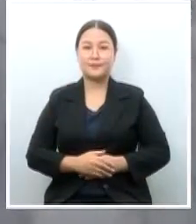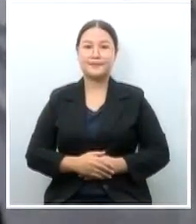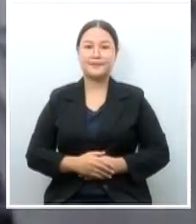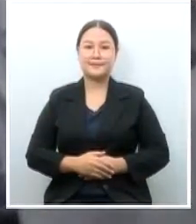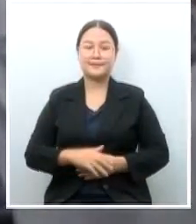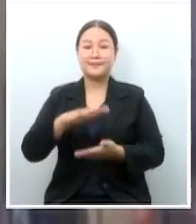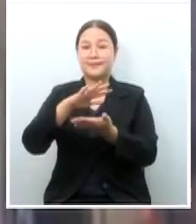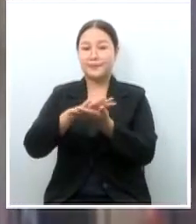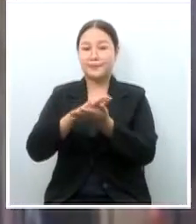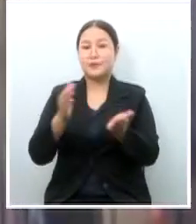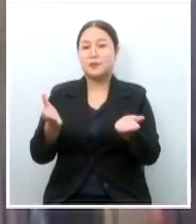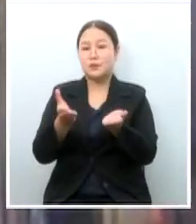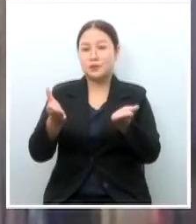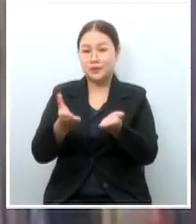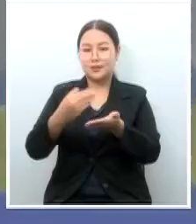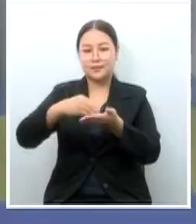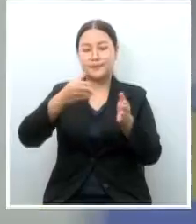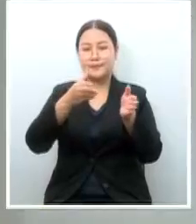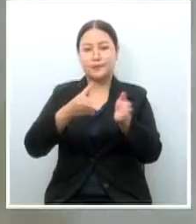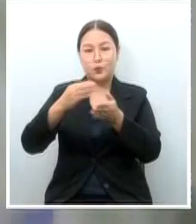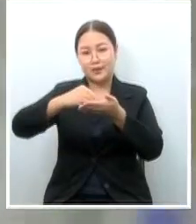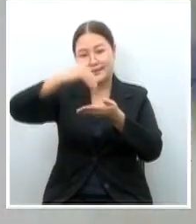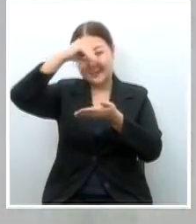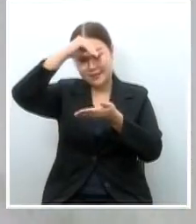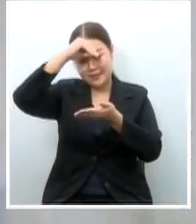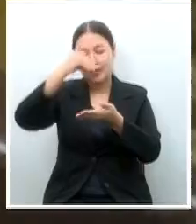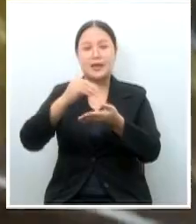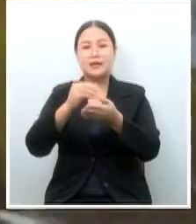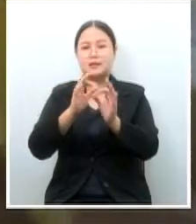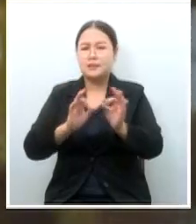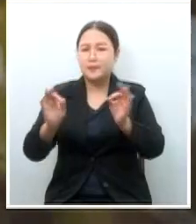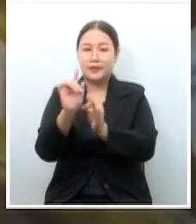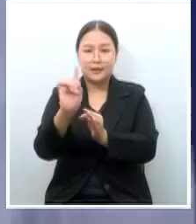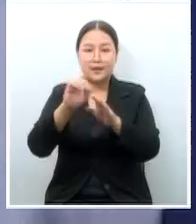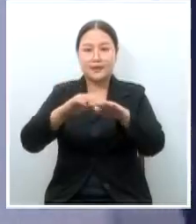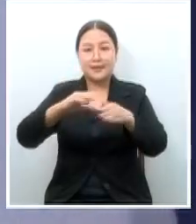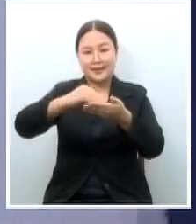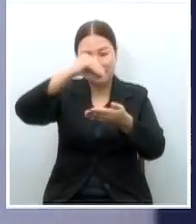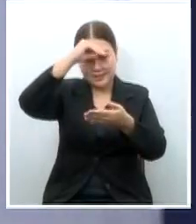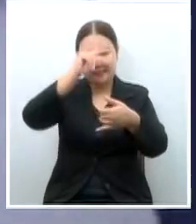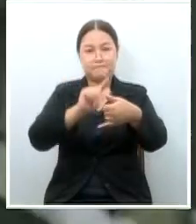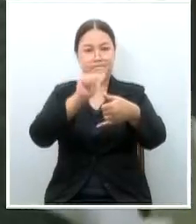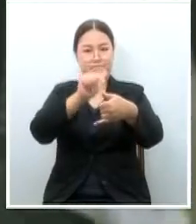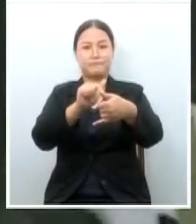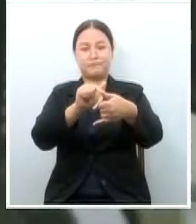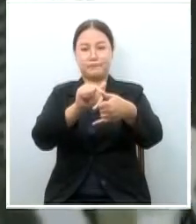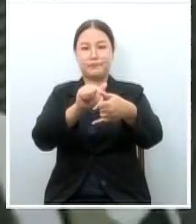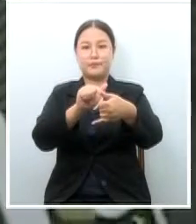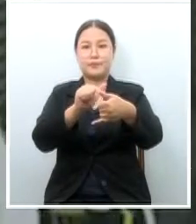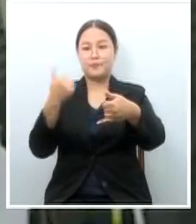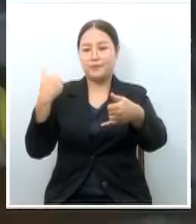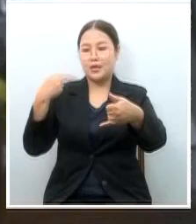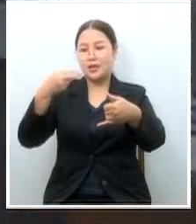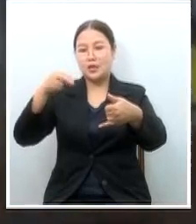สส่งเสริมกระบวนการจัดการเรียนการสอนที่เน้นผู้เรียนเป็นสำคัญโดยพัฒนาหลักสูตรการจัดการเรียนรู้ให้ส